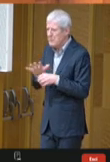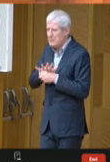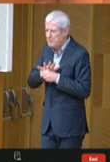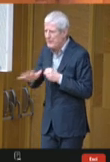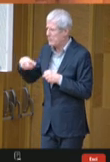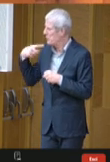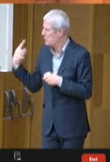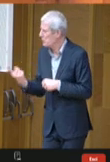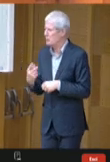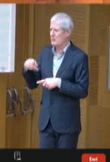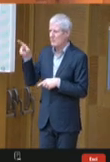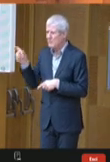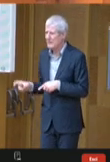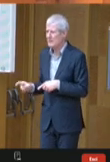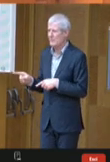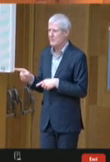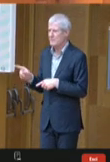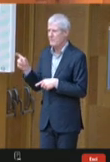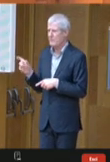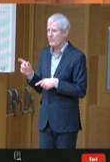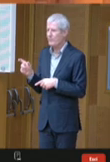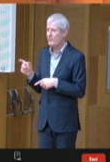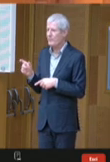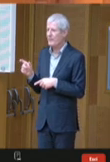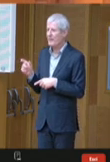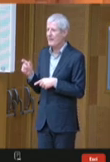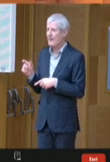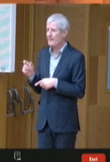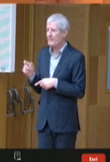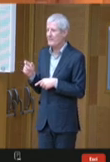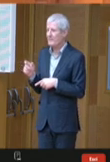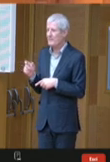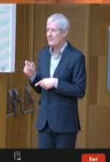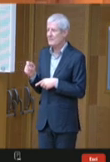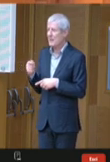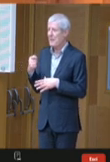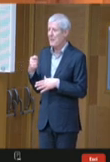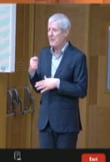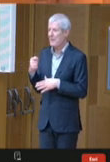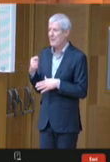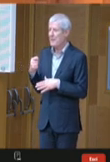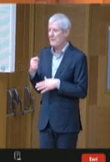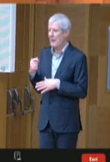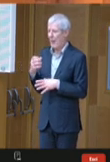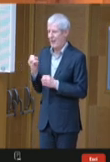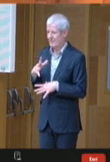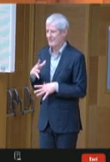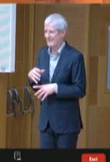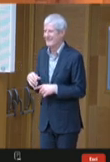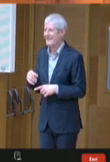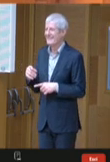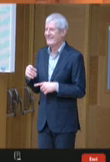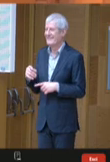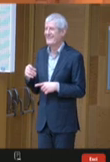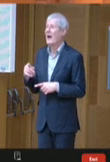di diritti da parte delle persone con disabilità. Noi nella scuola siamo naturalmente collegati col